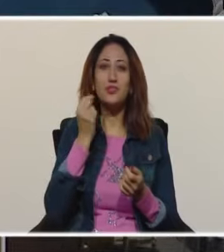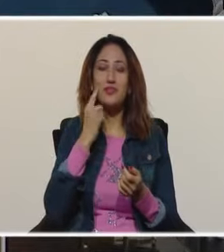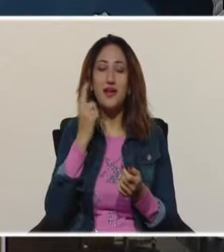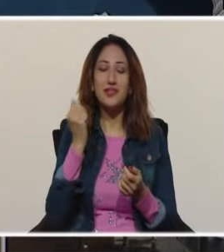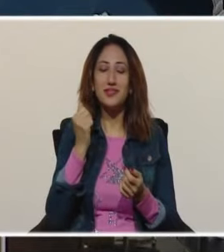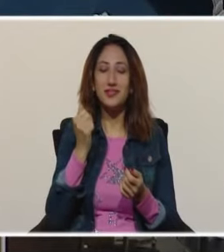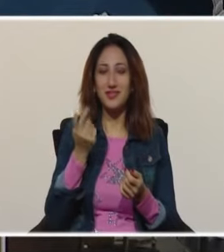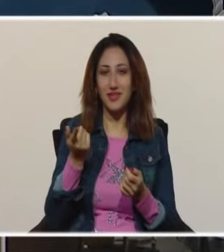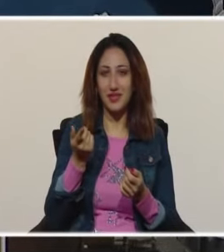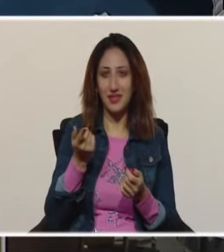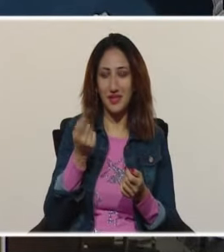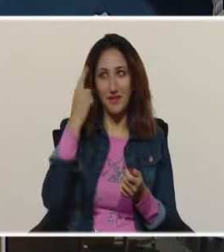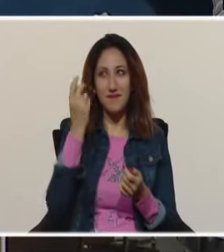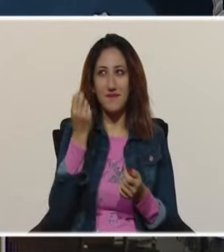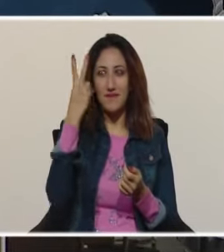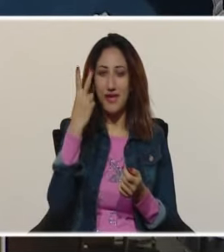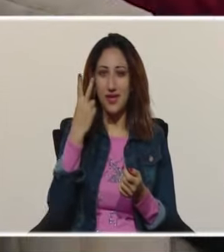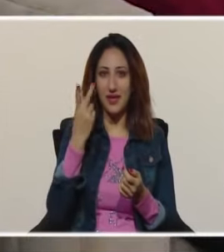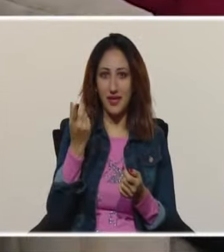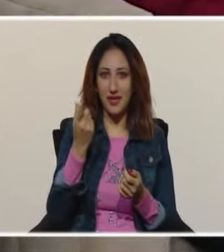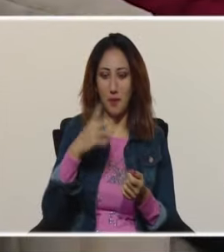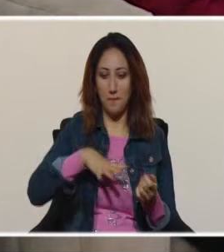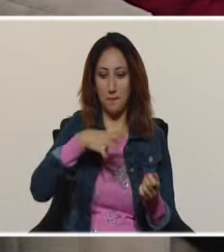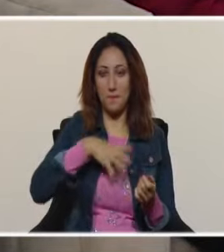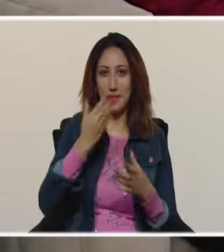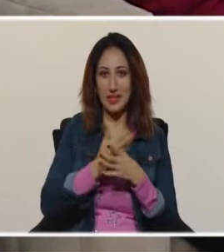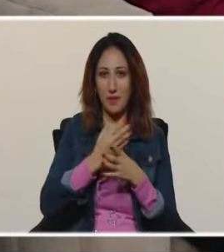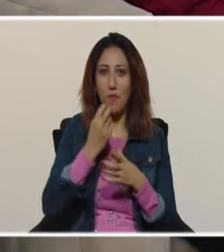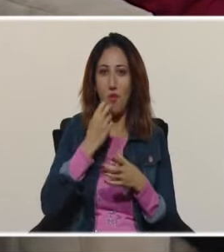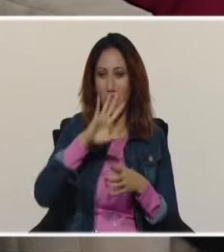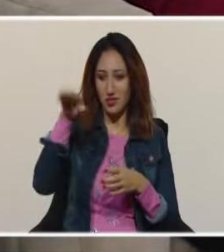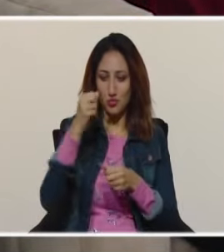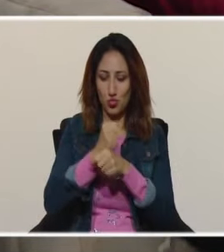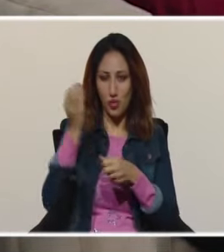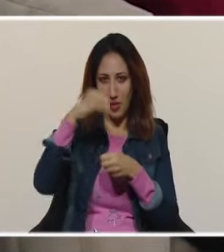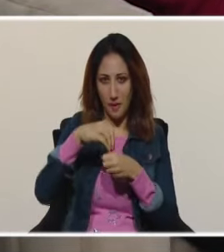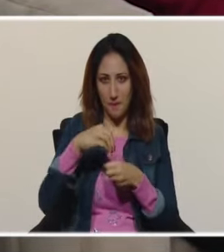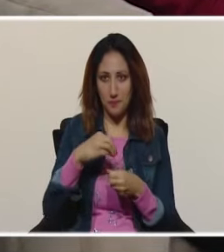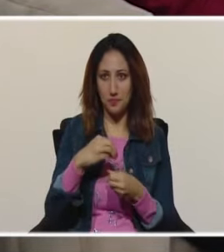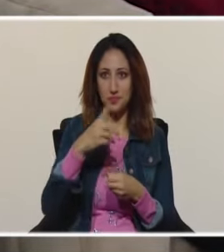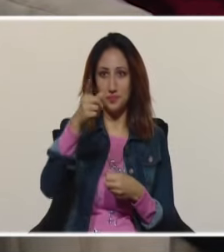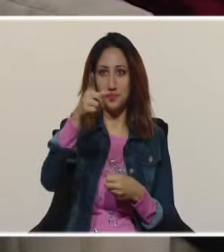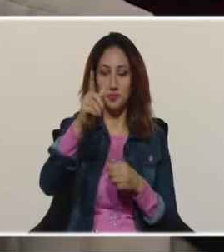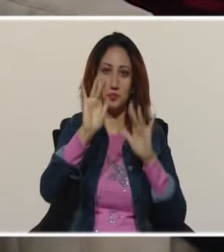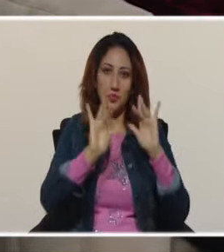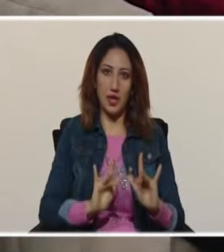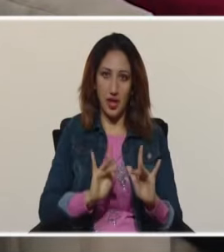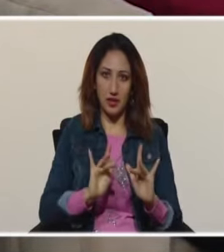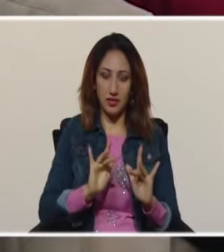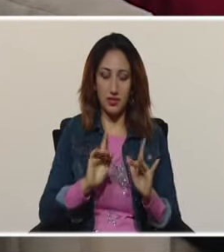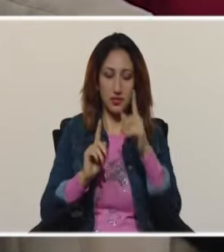في الاستاف يعني ايه فكره لذيذه كده، ايه نخد بيهم الاستاف. قلت له تمام انا معاك. فطبعا قعدت مع صديقي وهو قاعد مع اصدقاء